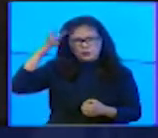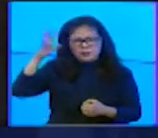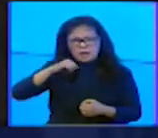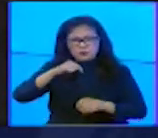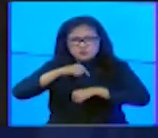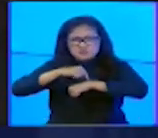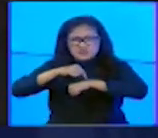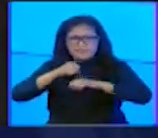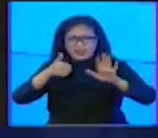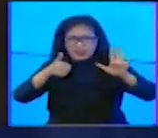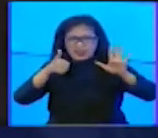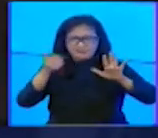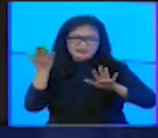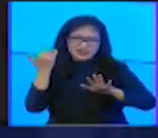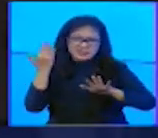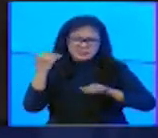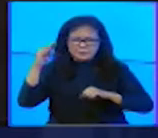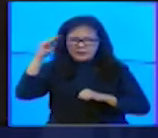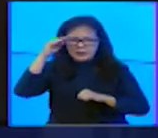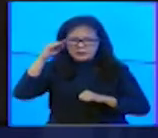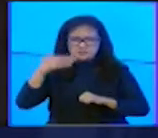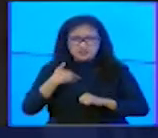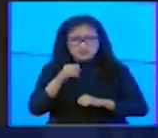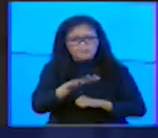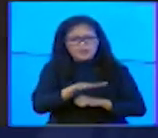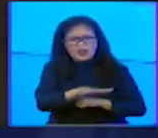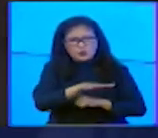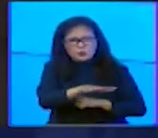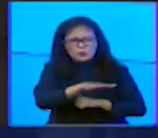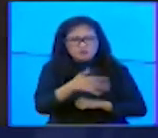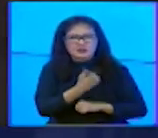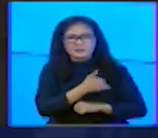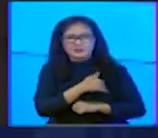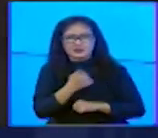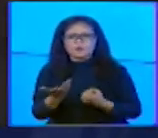jam 6 saya baru tahu. Tadi pagi saya bangunin ngamuk banget itu, jadi apa,